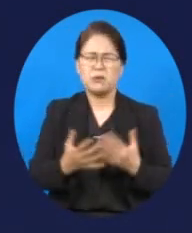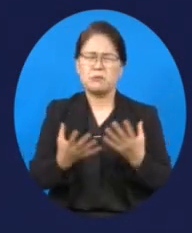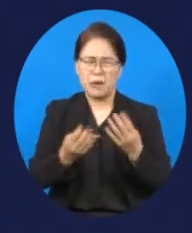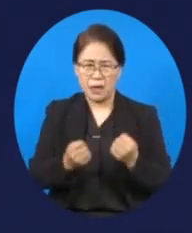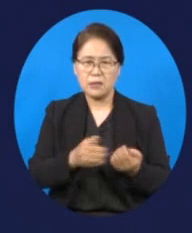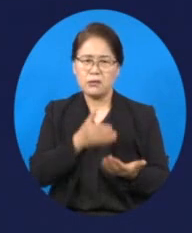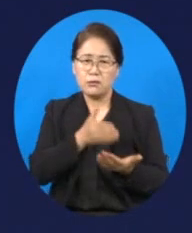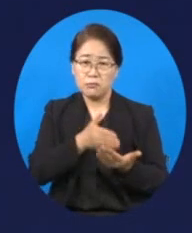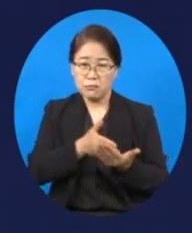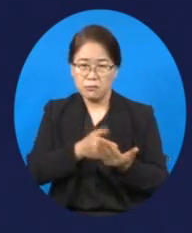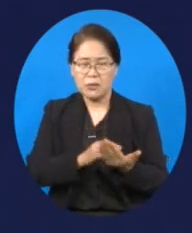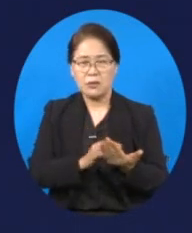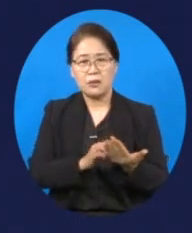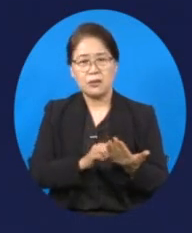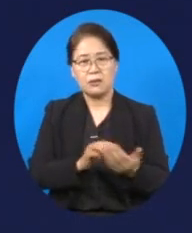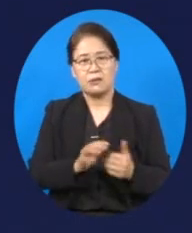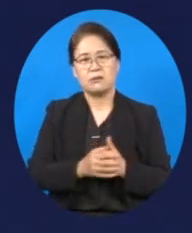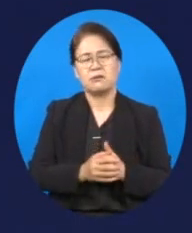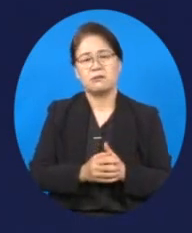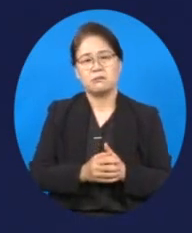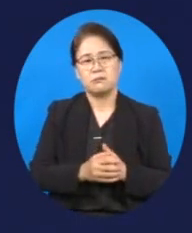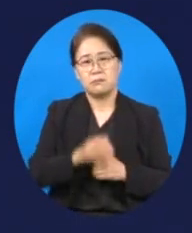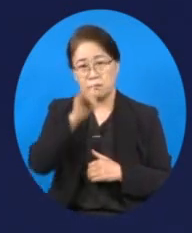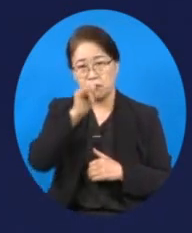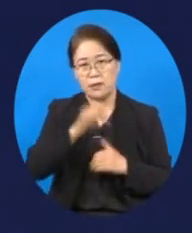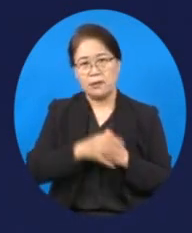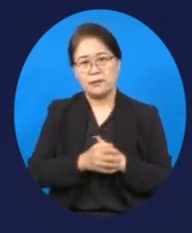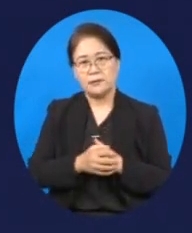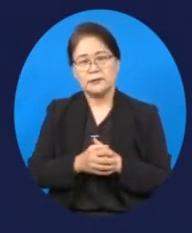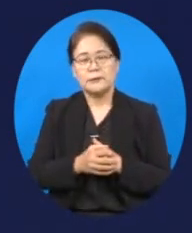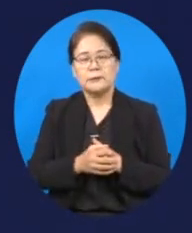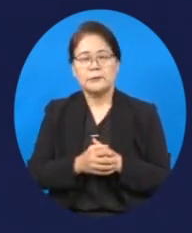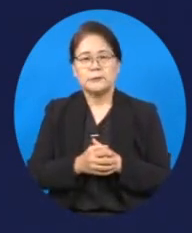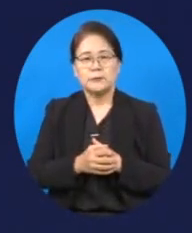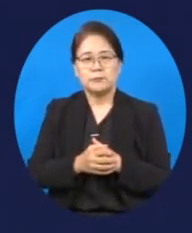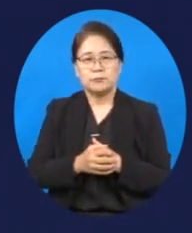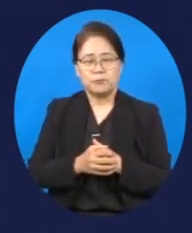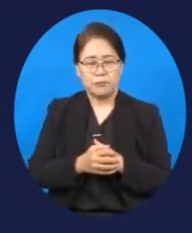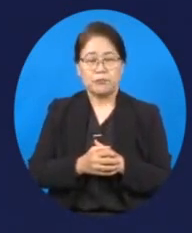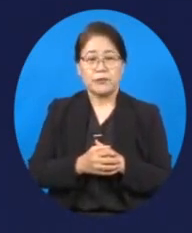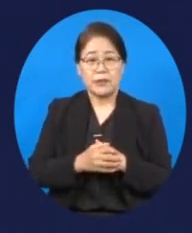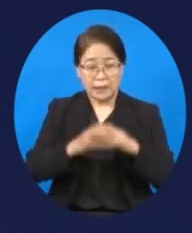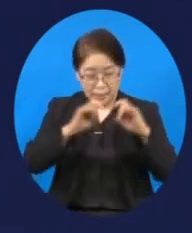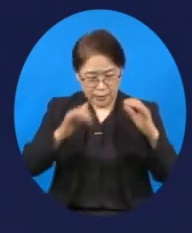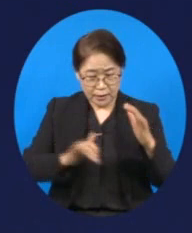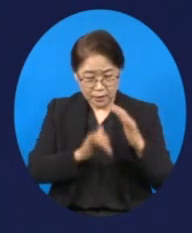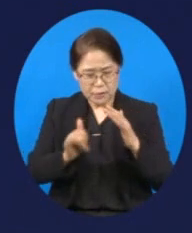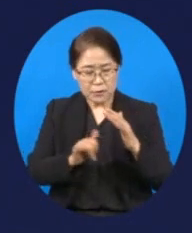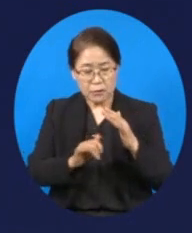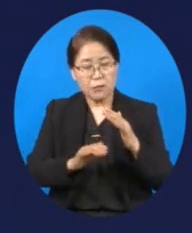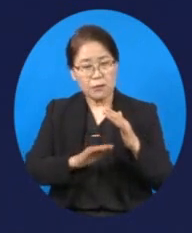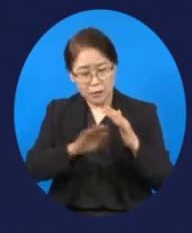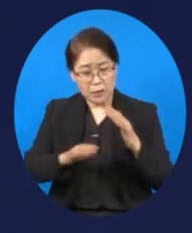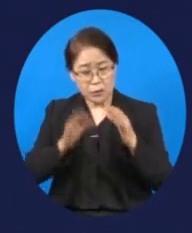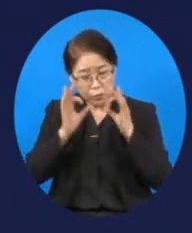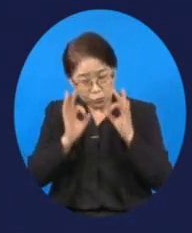얘기들입니다 그런데 세상만이 아니에요 여러분 각 가정들도 보게 되면 여러분